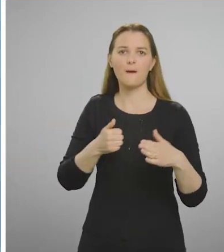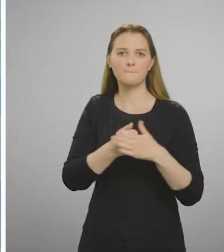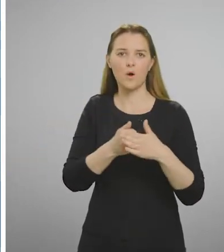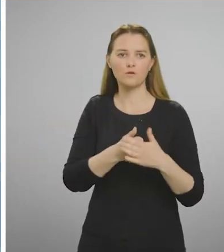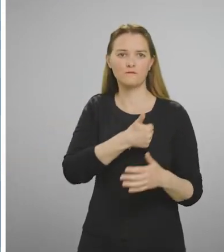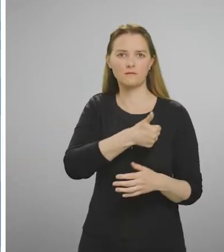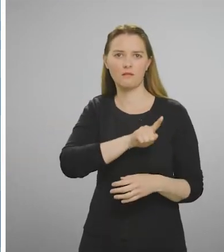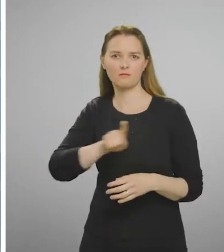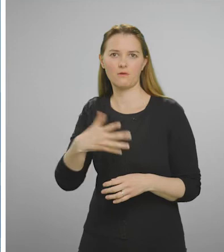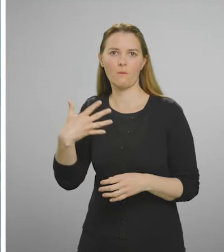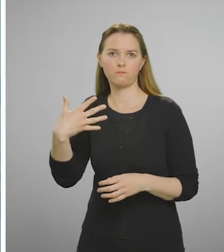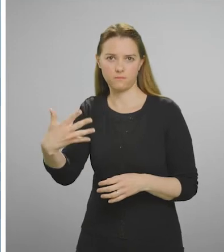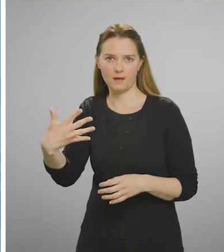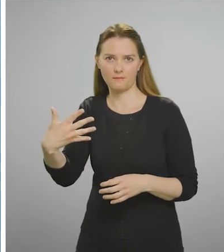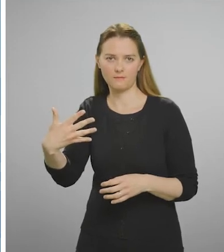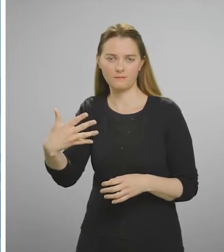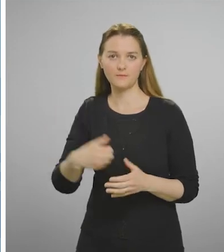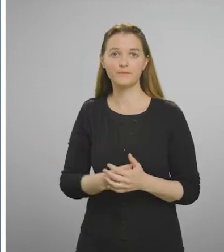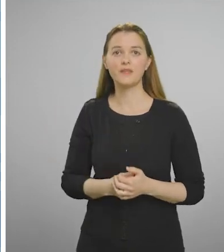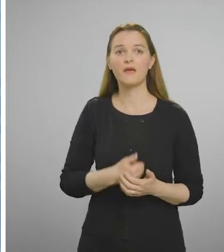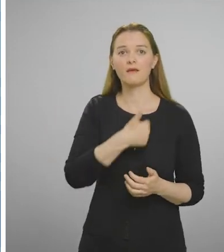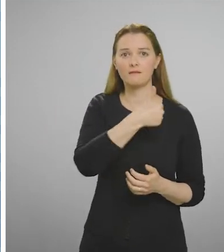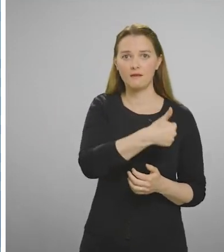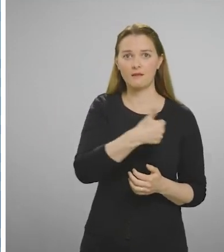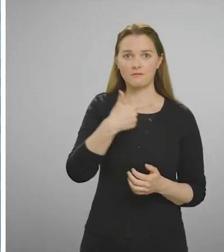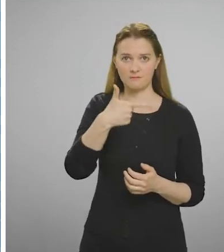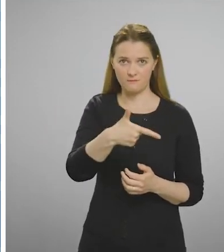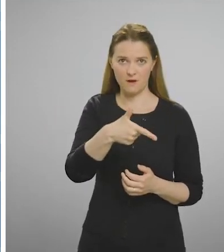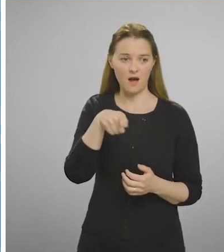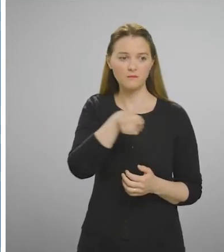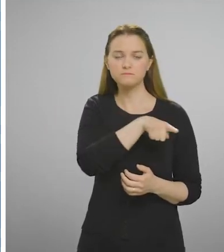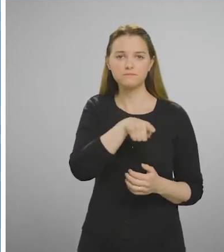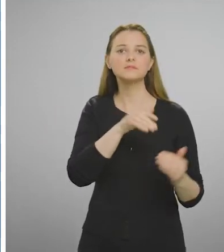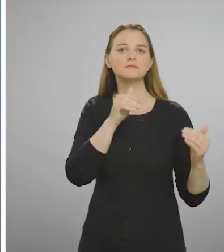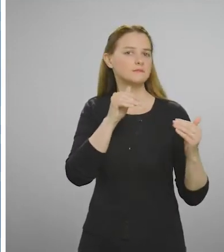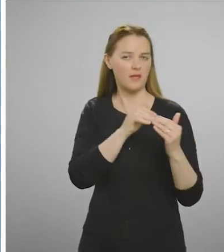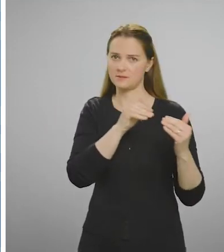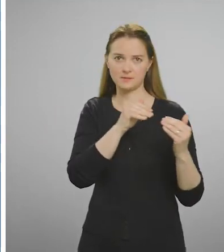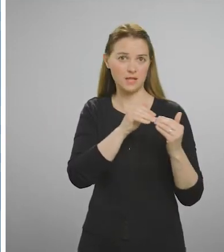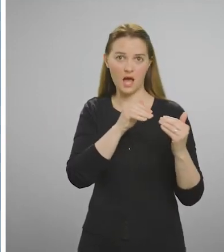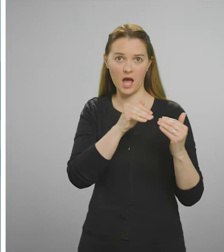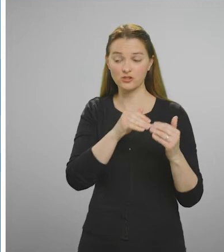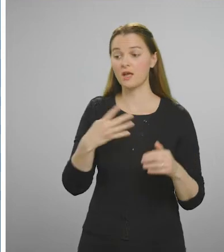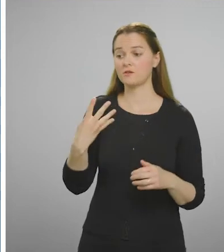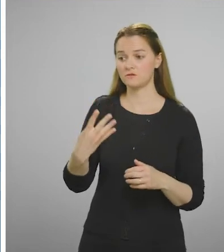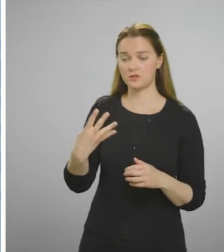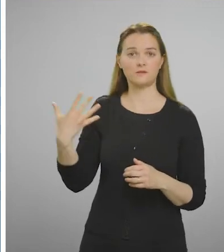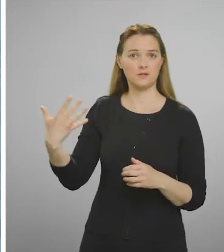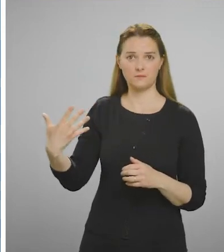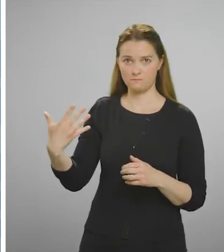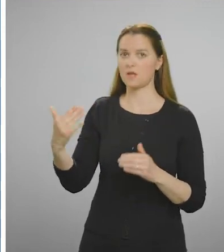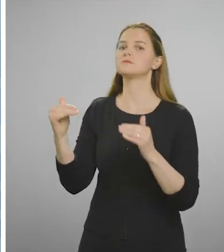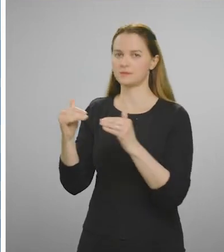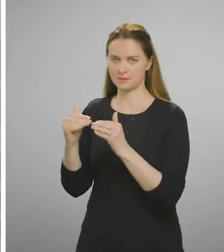5 odgovoriti koliko se slažu s postavljenom tvrdnjom, s time da su odgovori 1 i 2 označavali neslaganje,